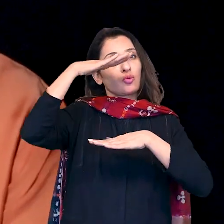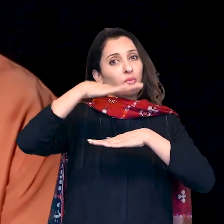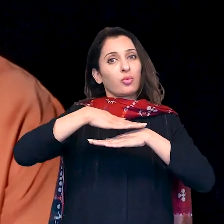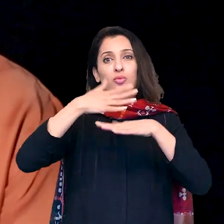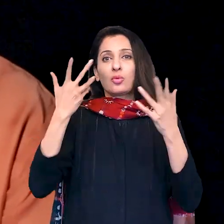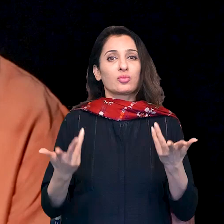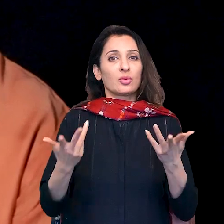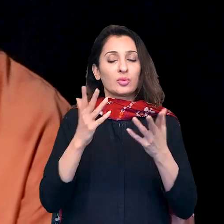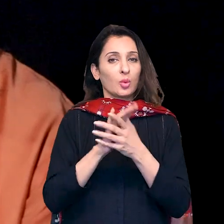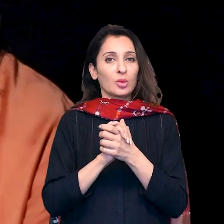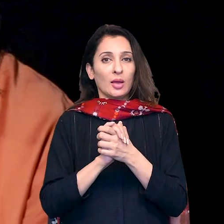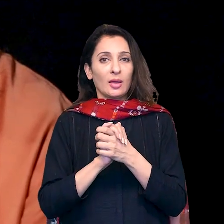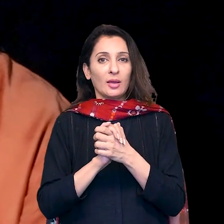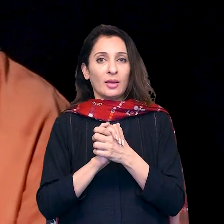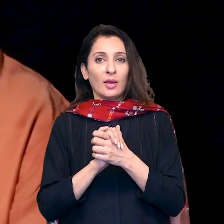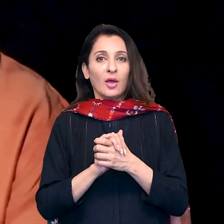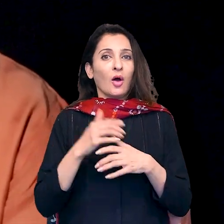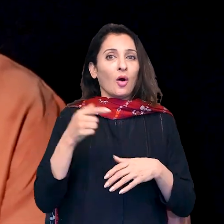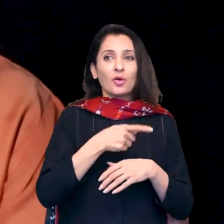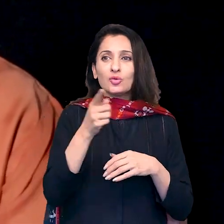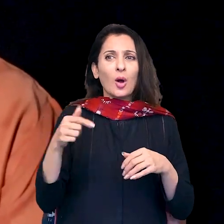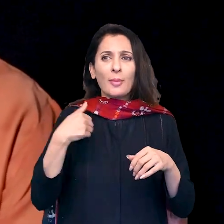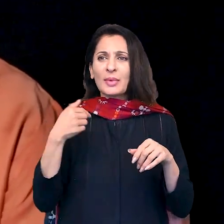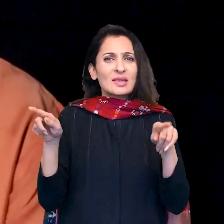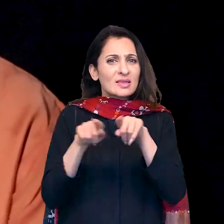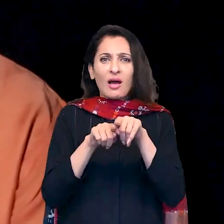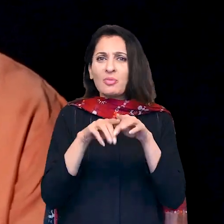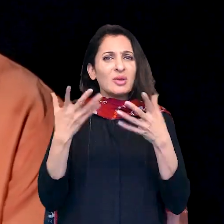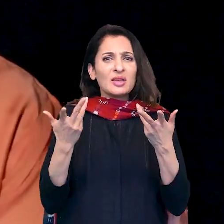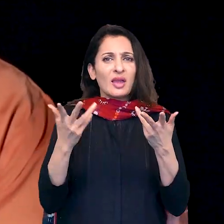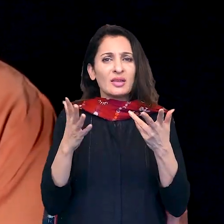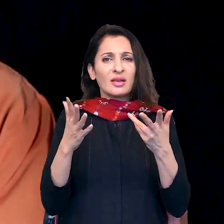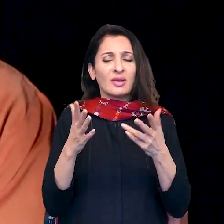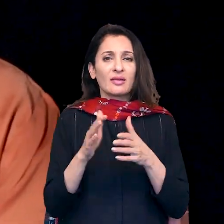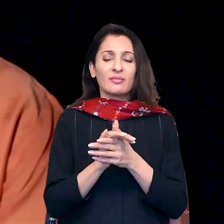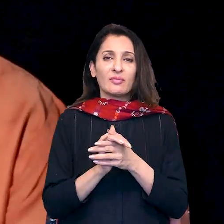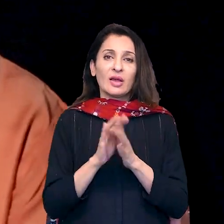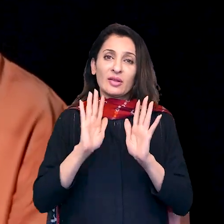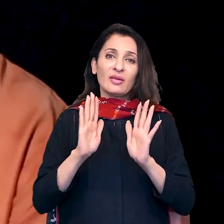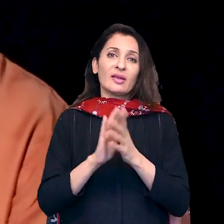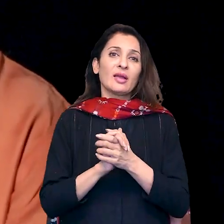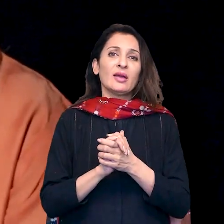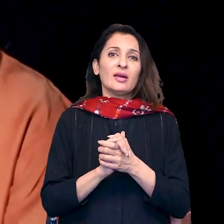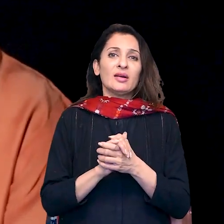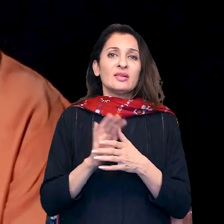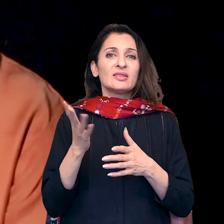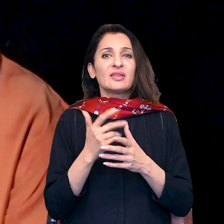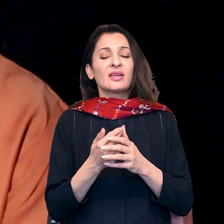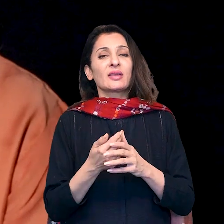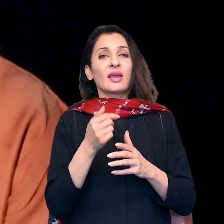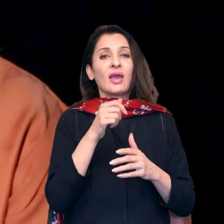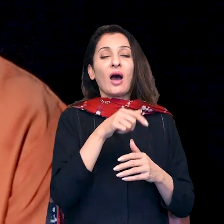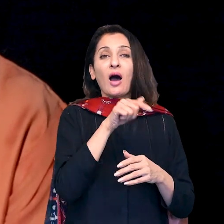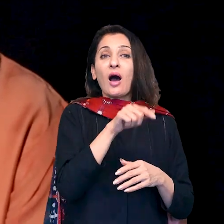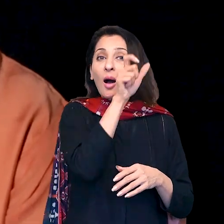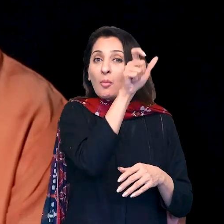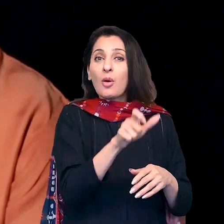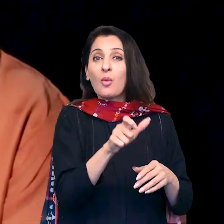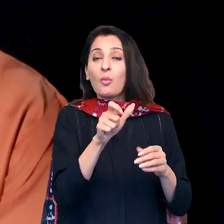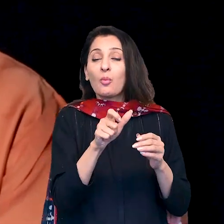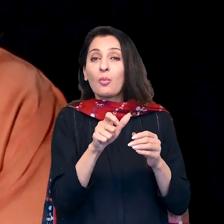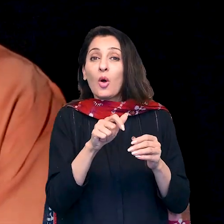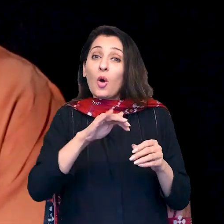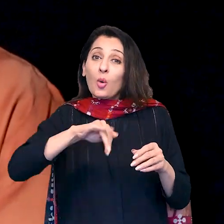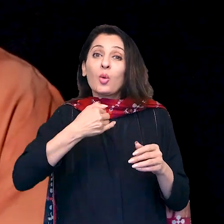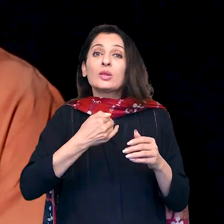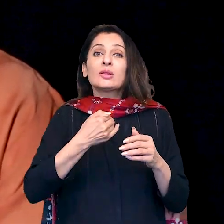your friends, by other people in your life who are not living your life. अगर आप एक बहुत traditional इंसान हैं and you